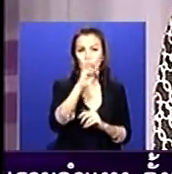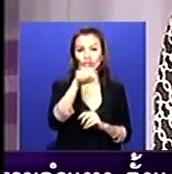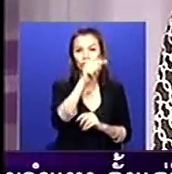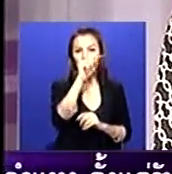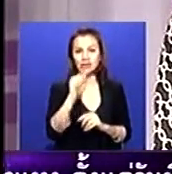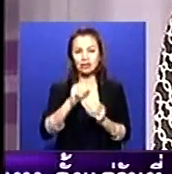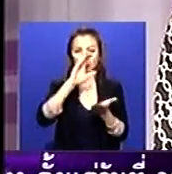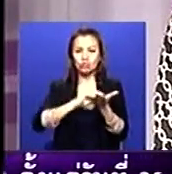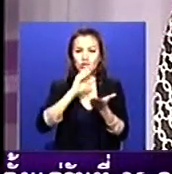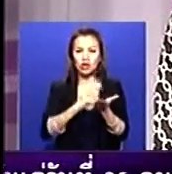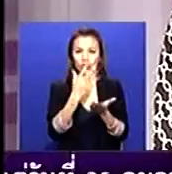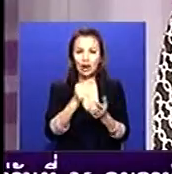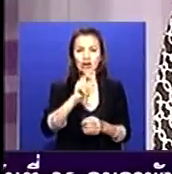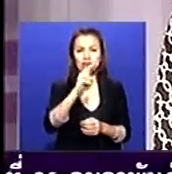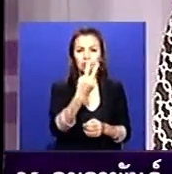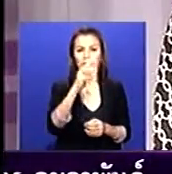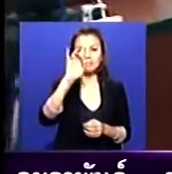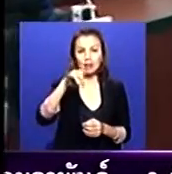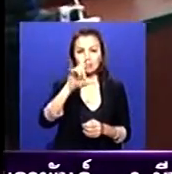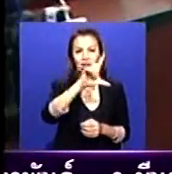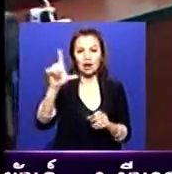ากว่า 18,000 ล้านเหรียญสหรัฐค่ะ